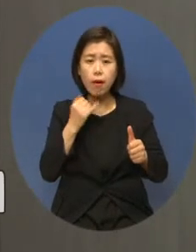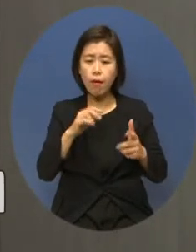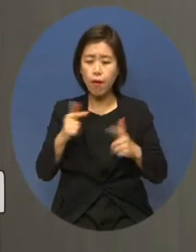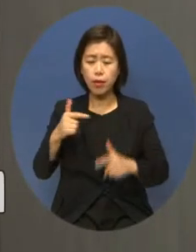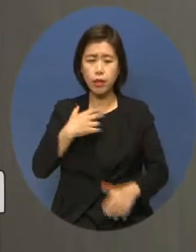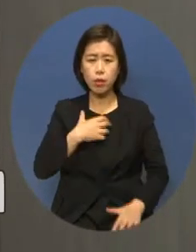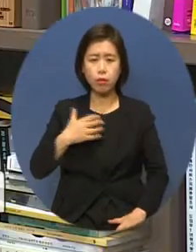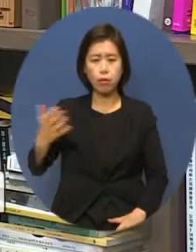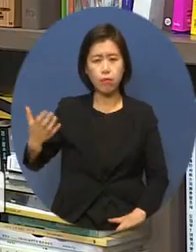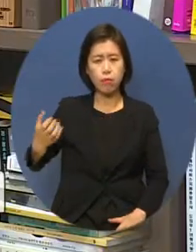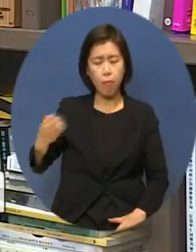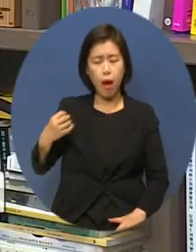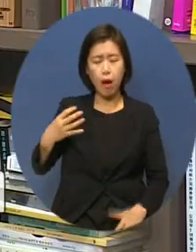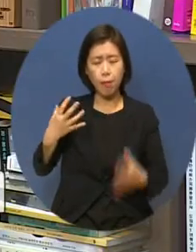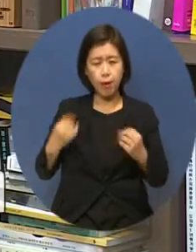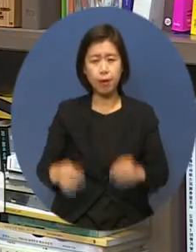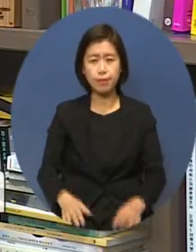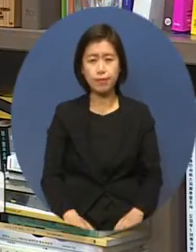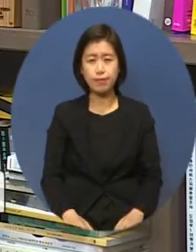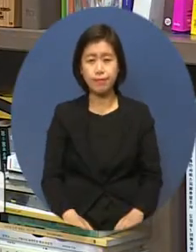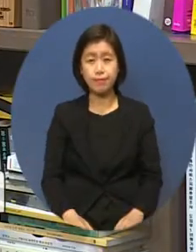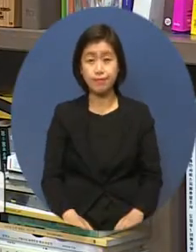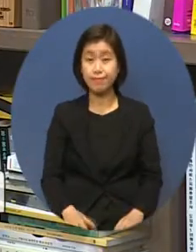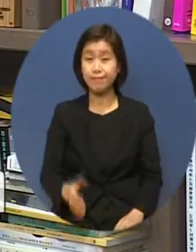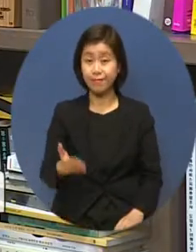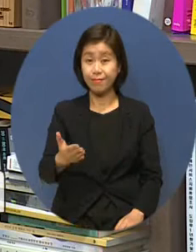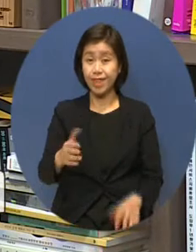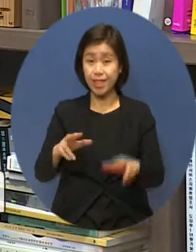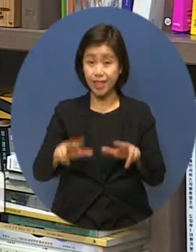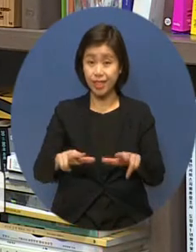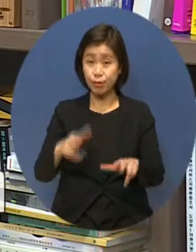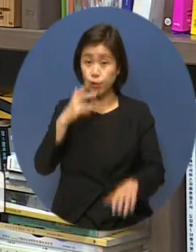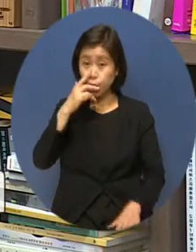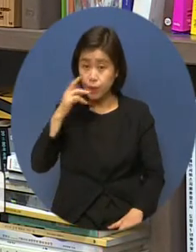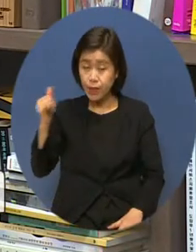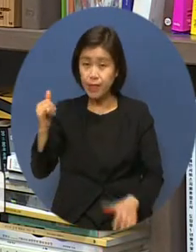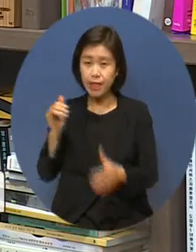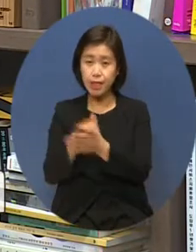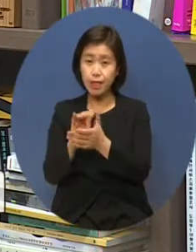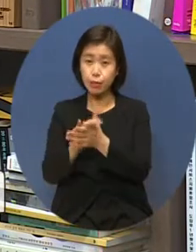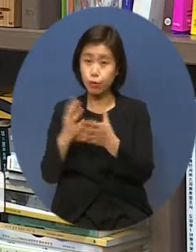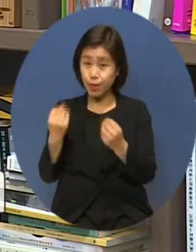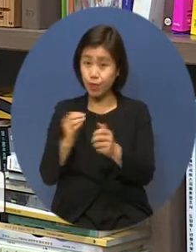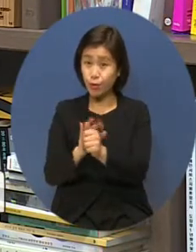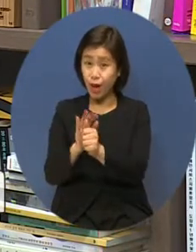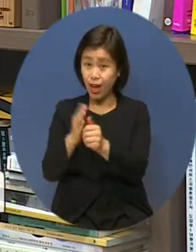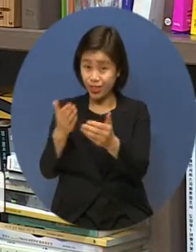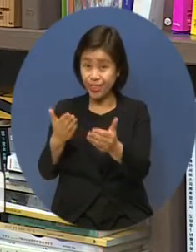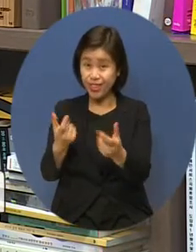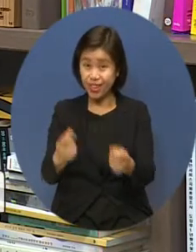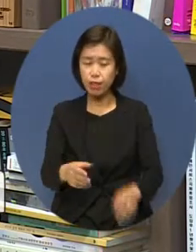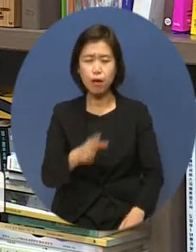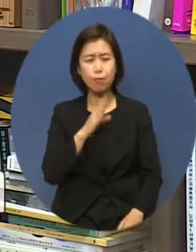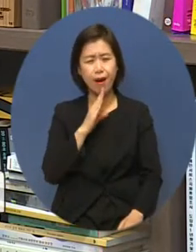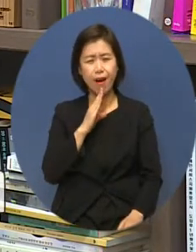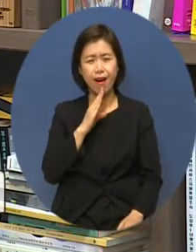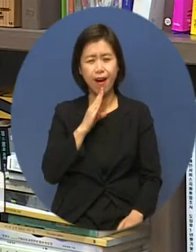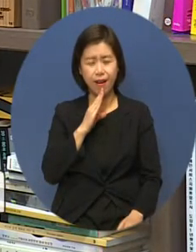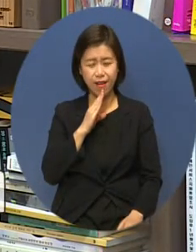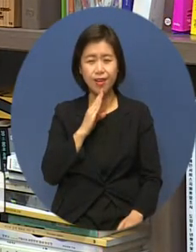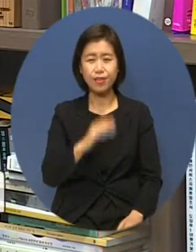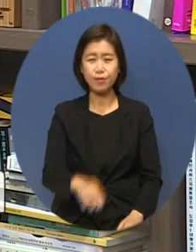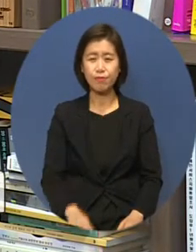들었죠. 네. 네, 지금은 또 부모님이나 친구분들이 많이 지지를 해주시겠어요? 네, 맞아요. 그래서